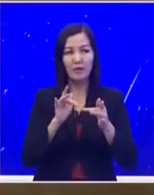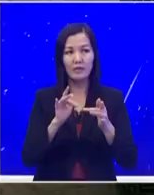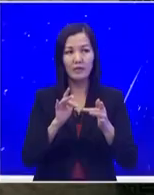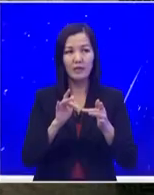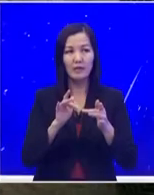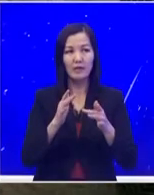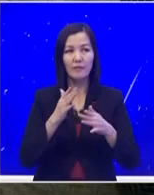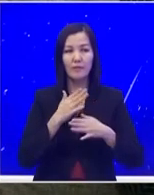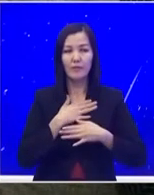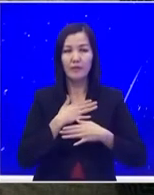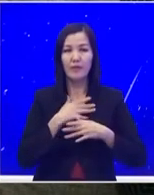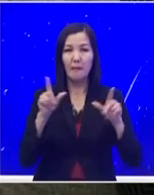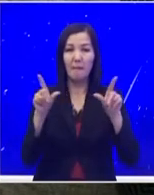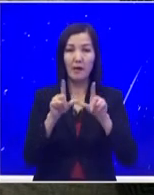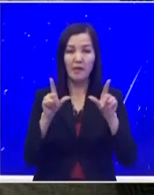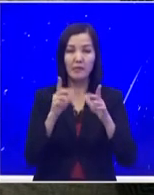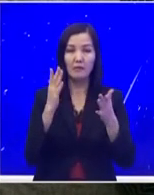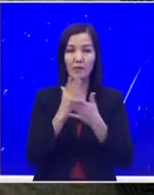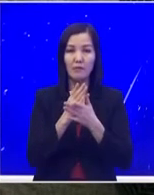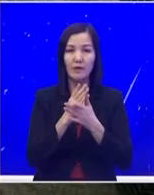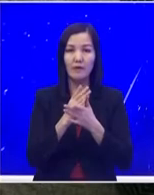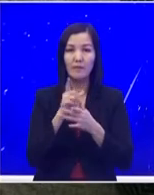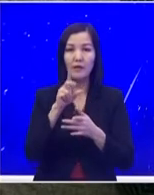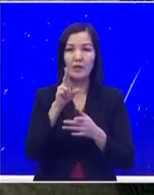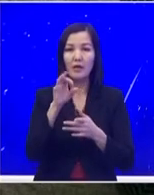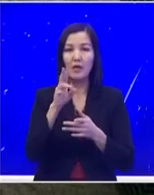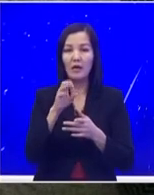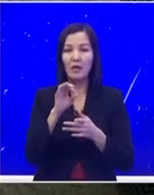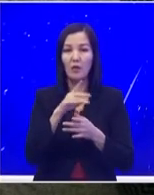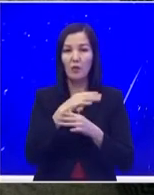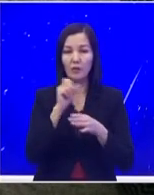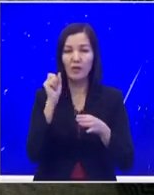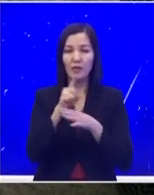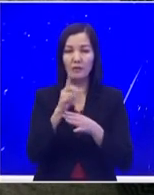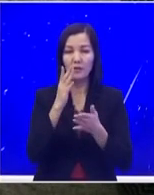Инстаграм парақшасында біздің магазиніміз бар, Эко-Вейв деген. Соған көптеген бізге